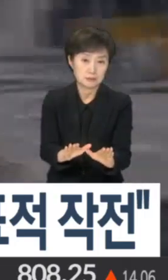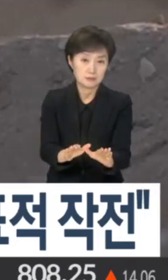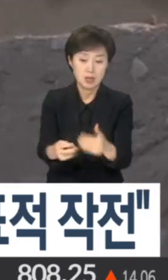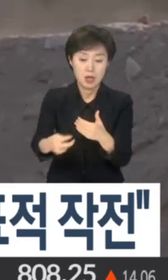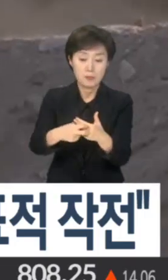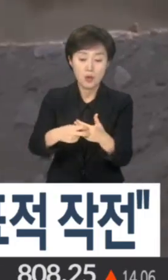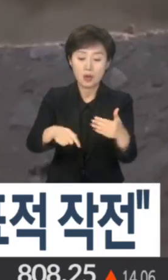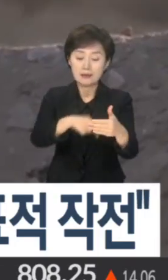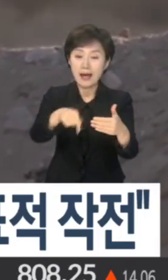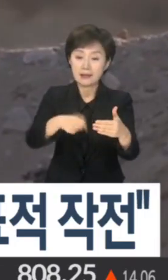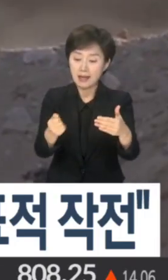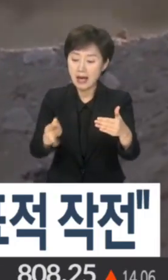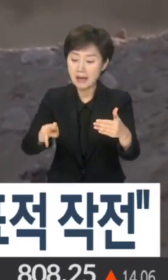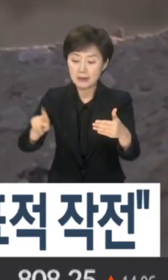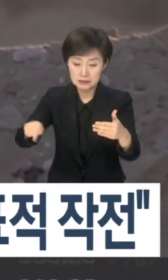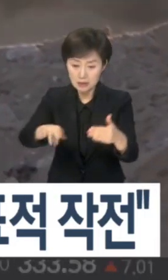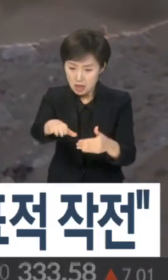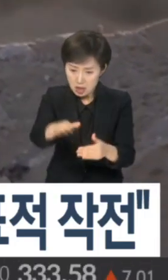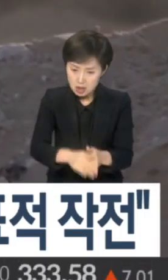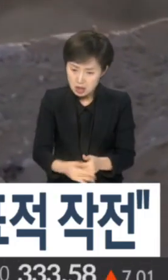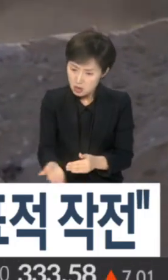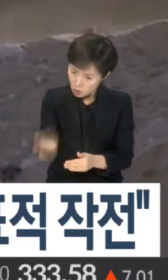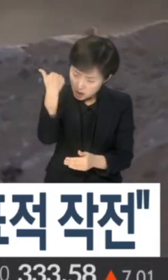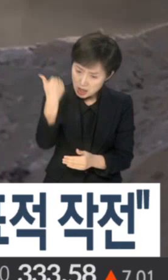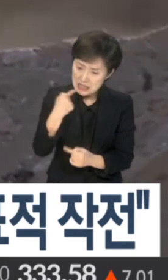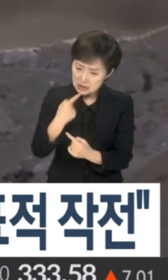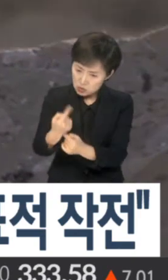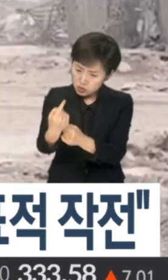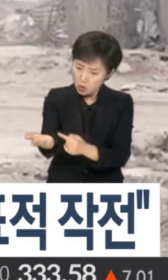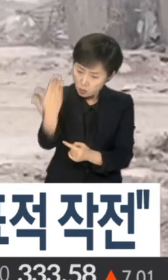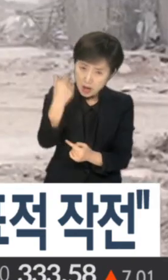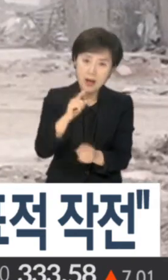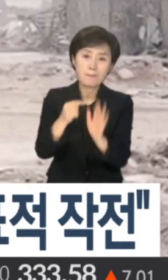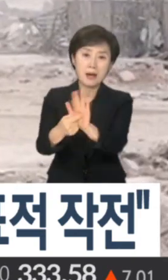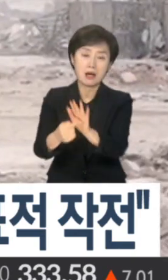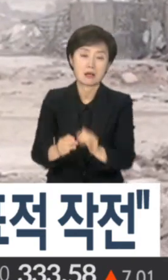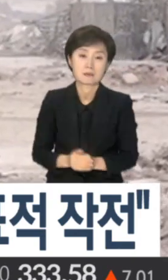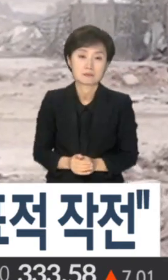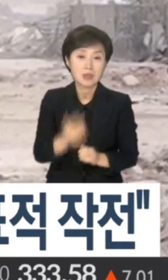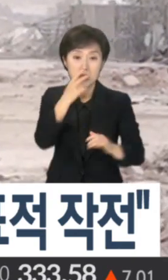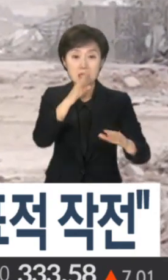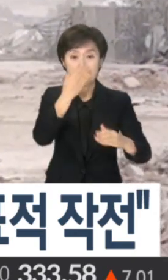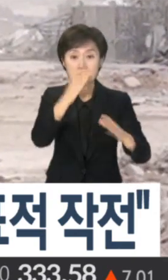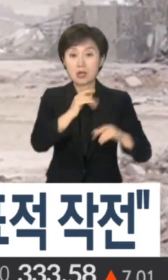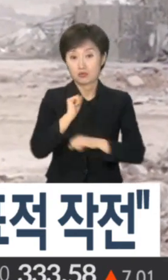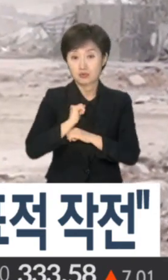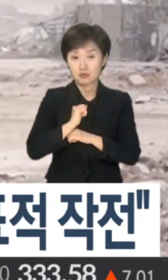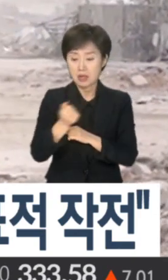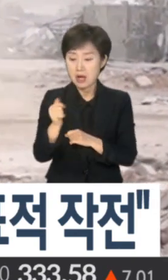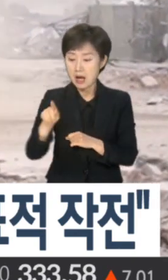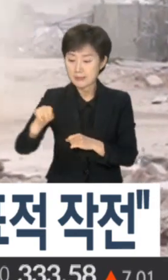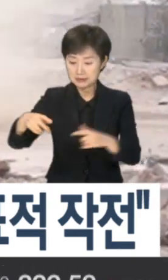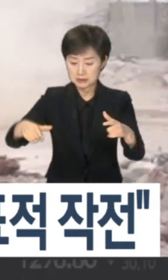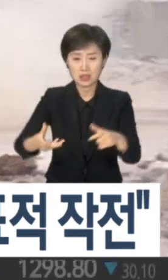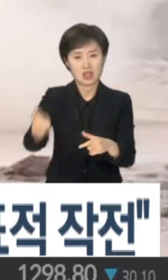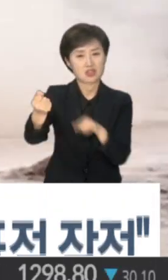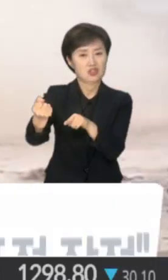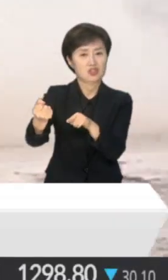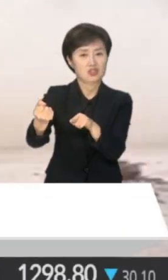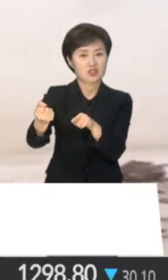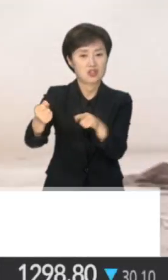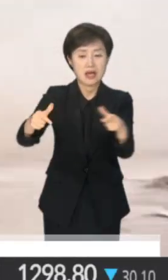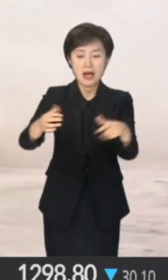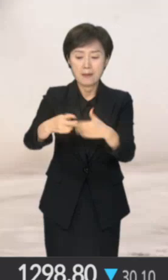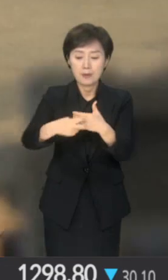병원내 모든 하마스 요원에 대해서 투항할 것을 요구했습니다 앞서 이스라엘군은 하마스가 통하는가 보건부의